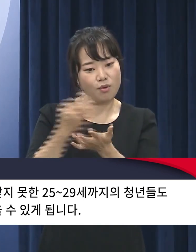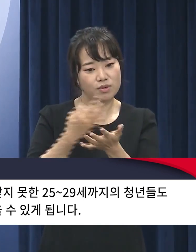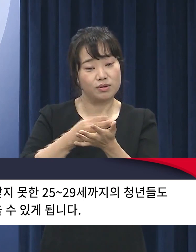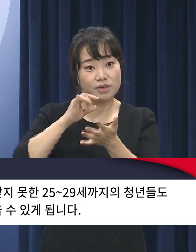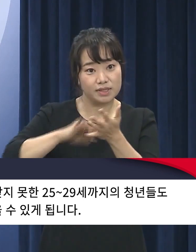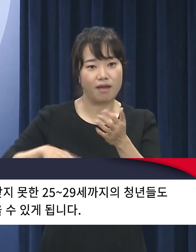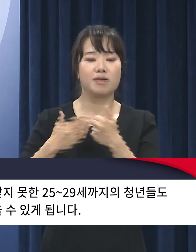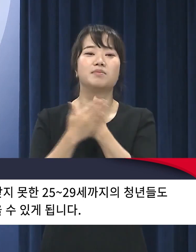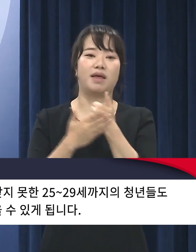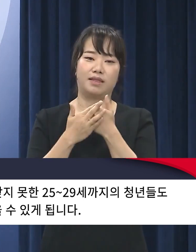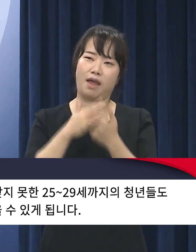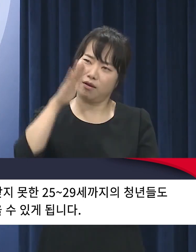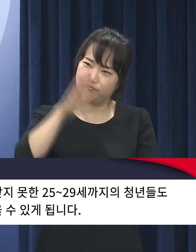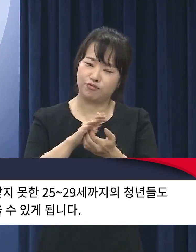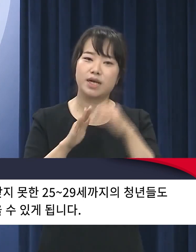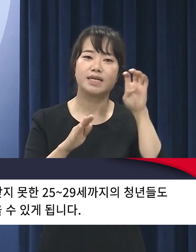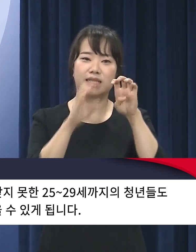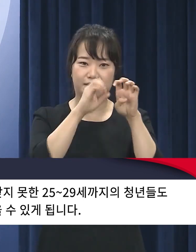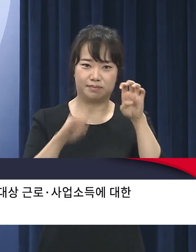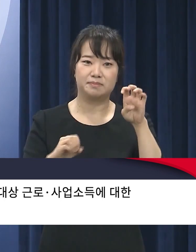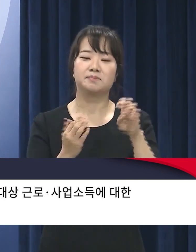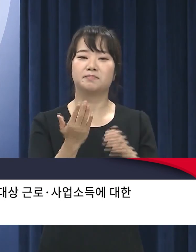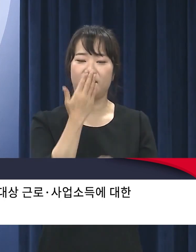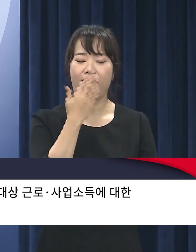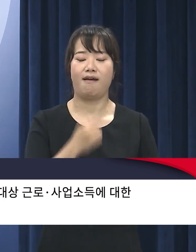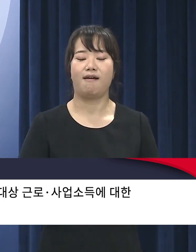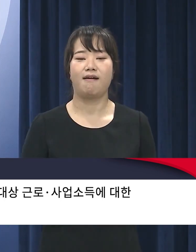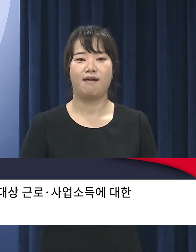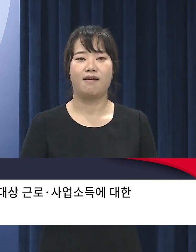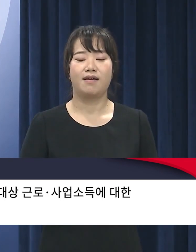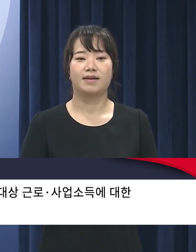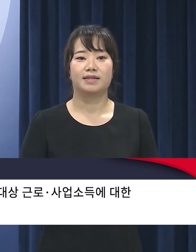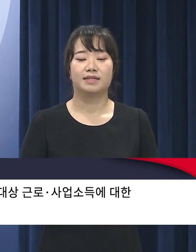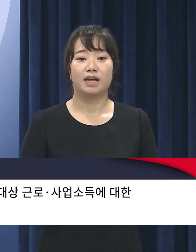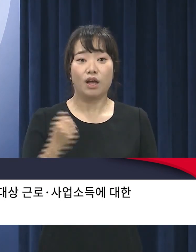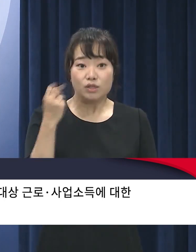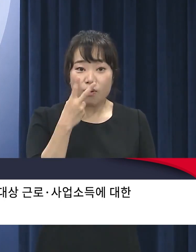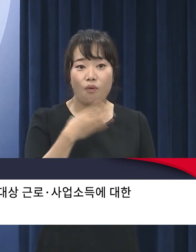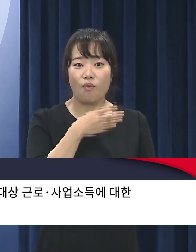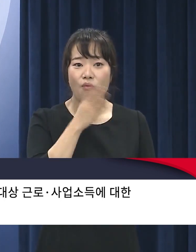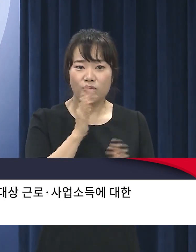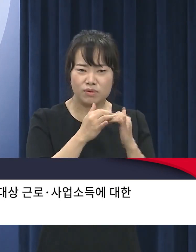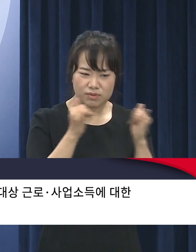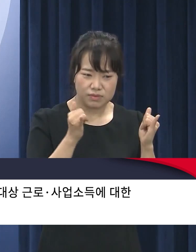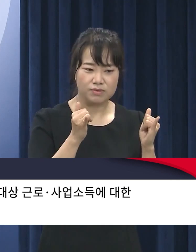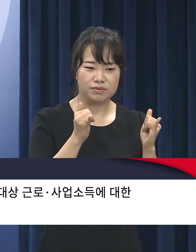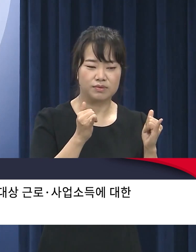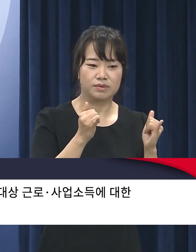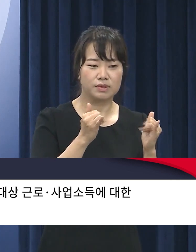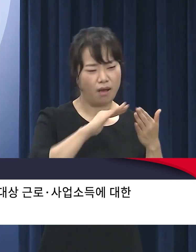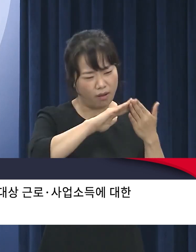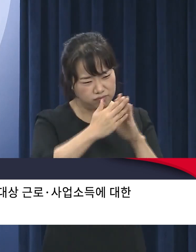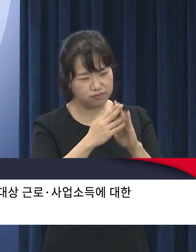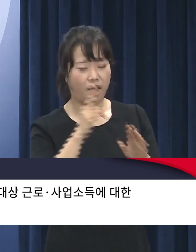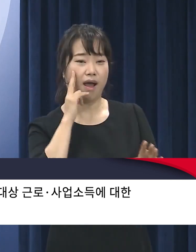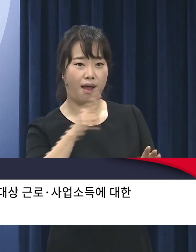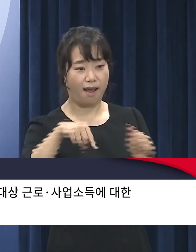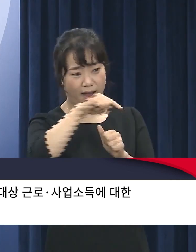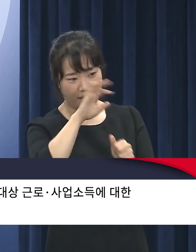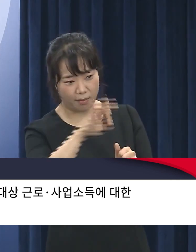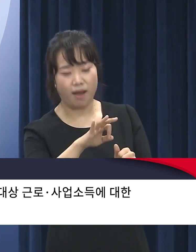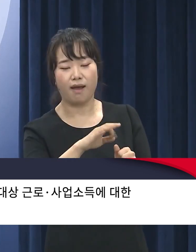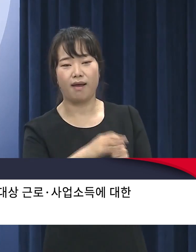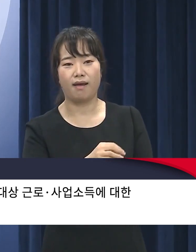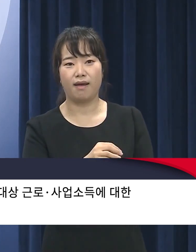대해서 40만 원의 추가 공제를 받을 수 있게 됩니다. 또한 노인 빈곤이 심각한 상황임을 고려하여